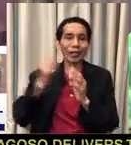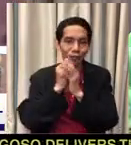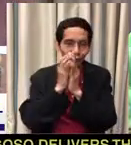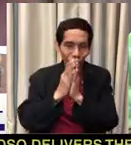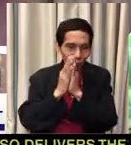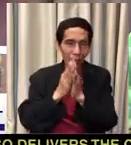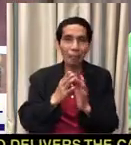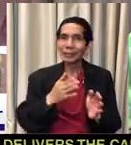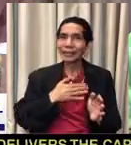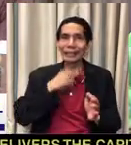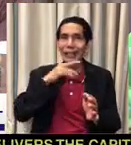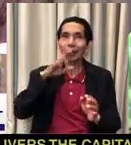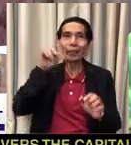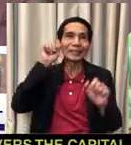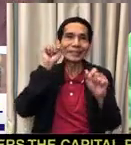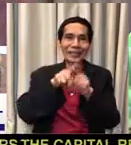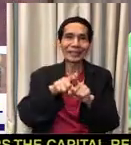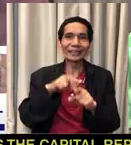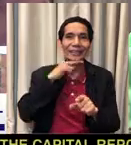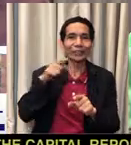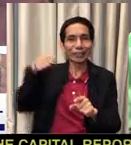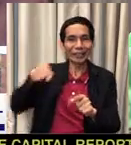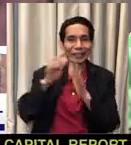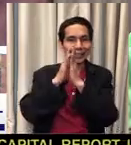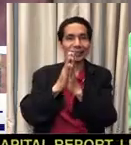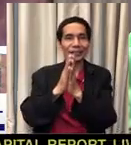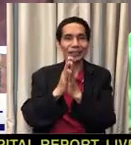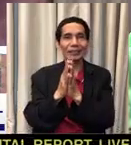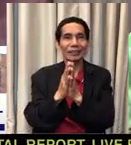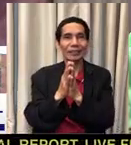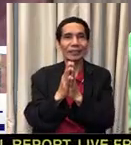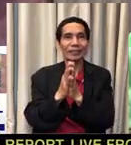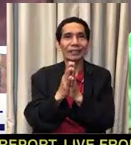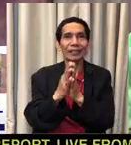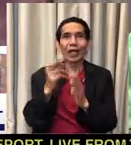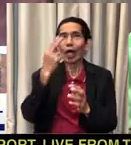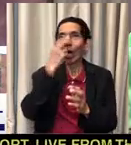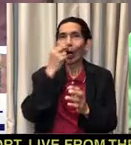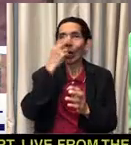hindi yung ate ko. Hindi nagdadasal to. may running